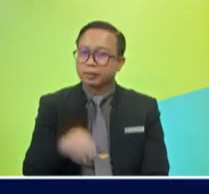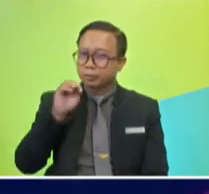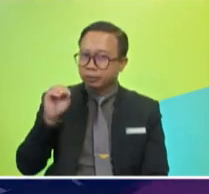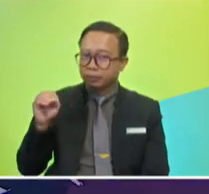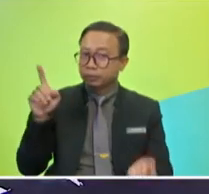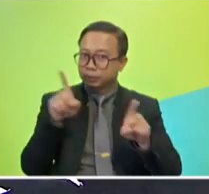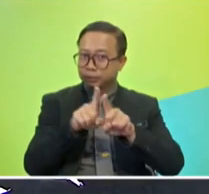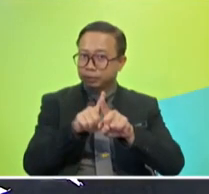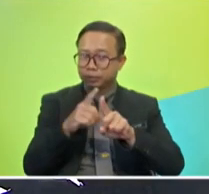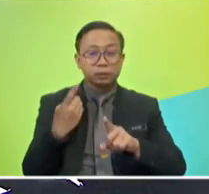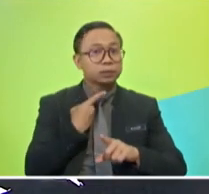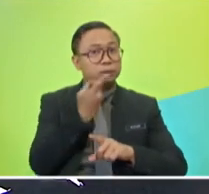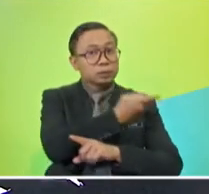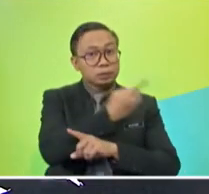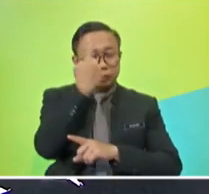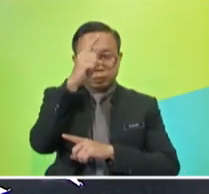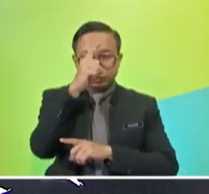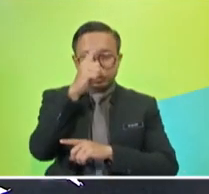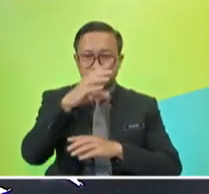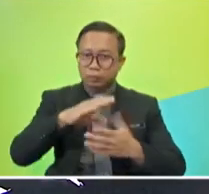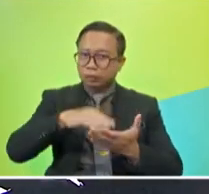kita untuk tadi